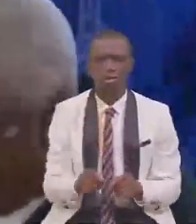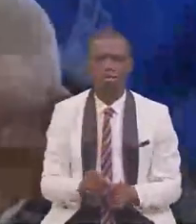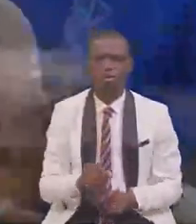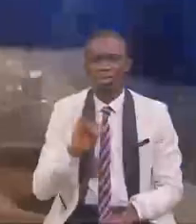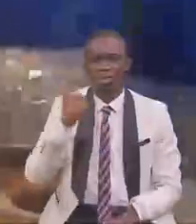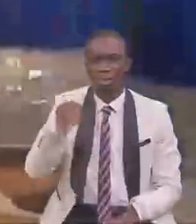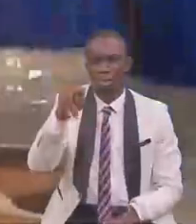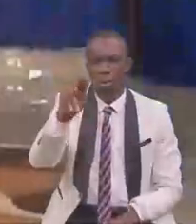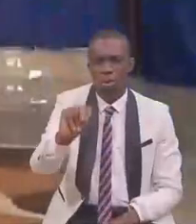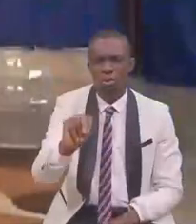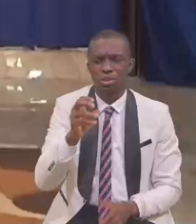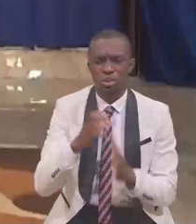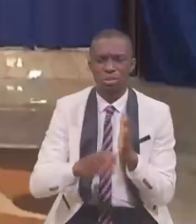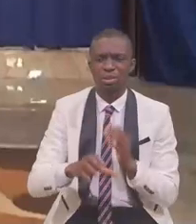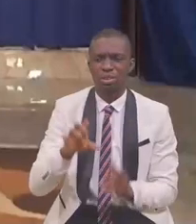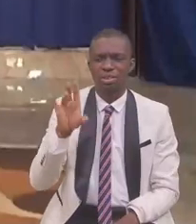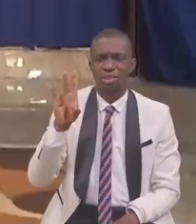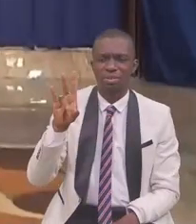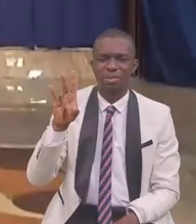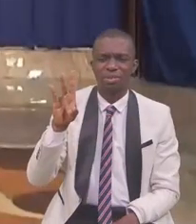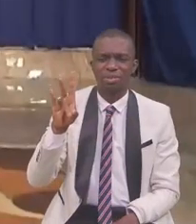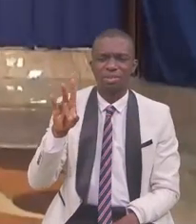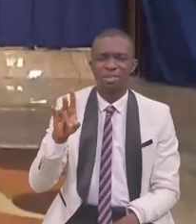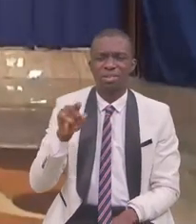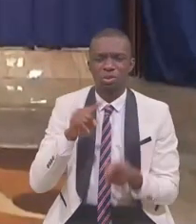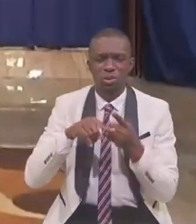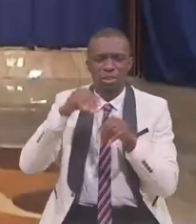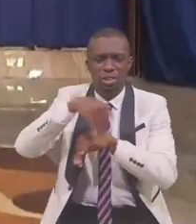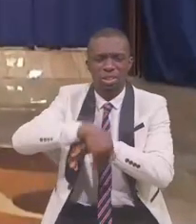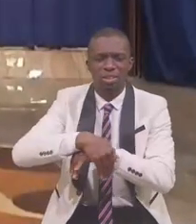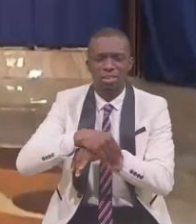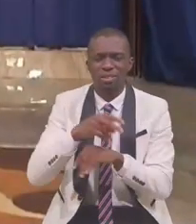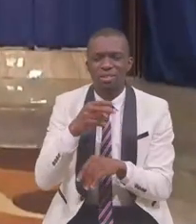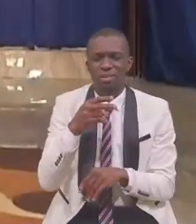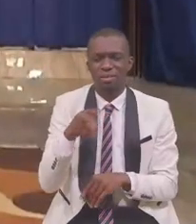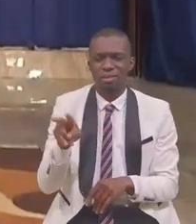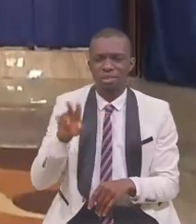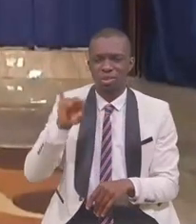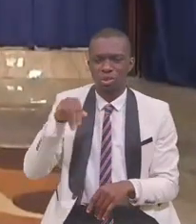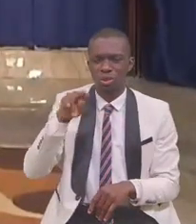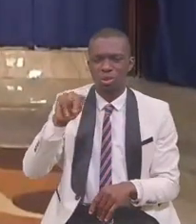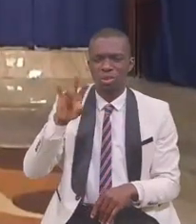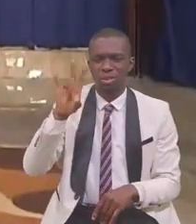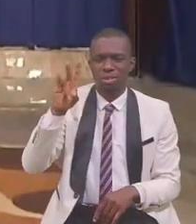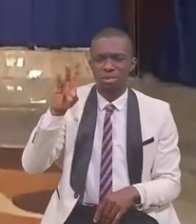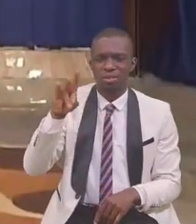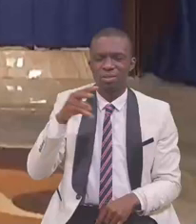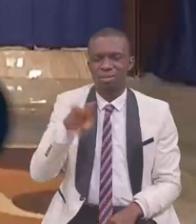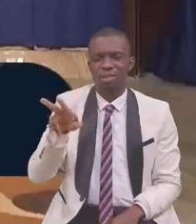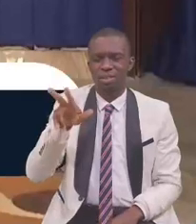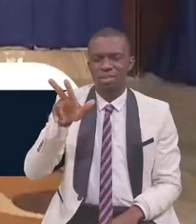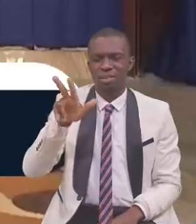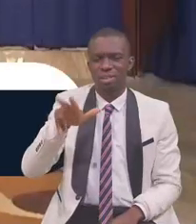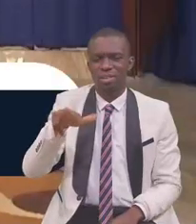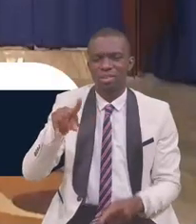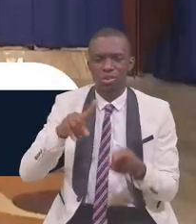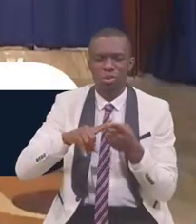17. Ce soir, nous allons voir verset 13 jusqu'au verset 19.